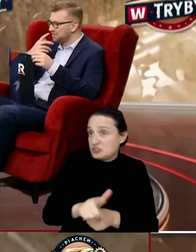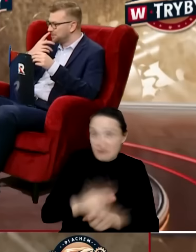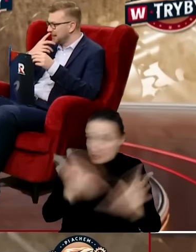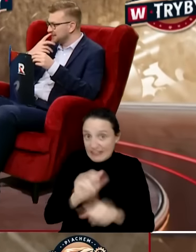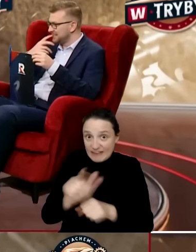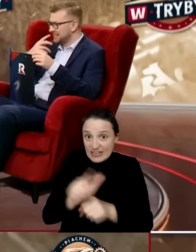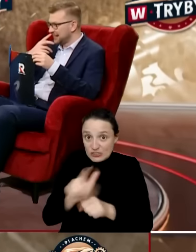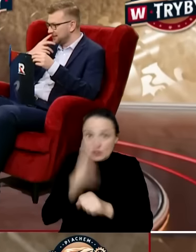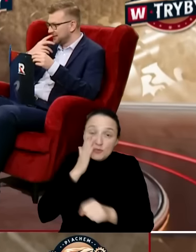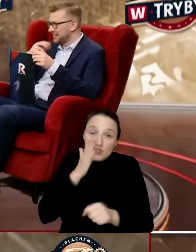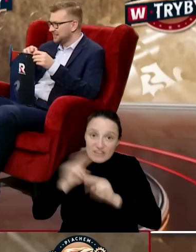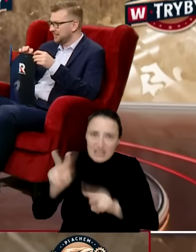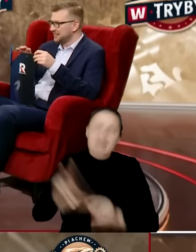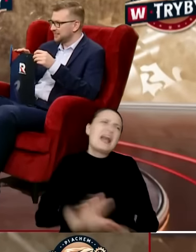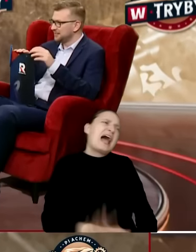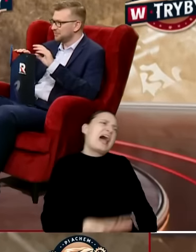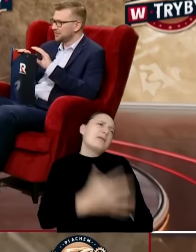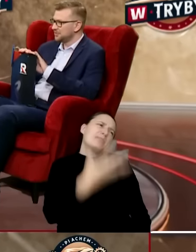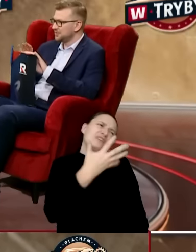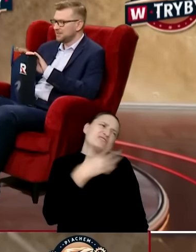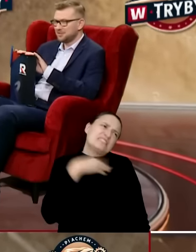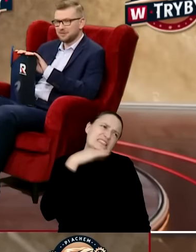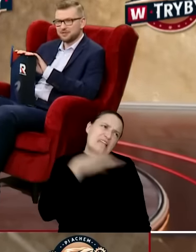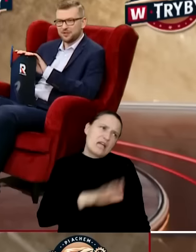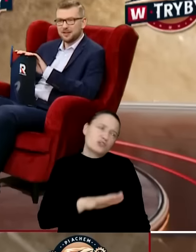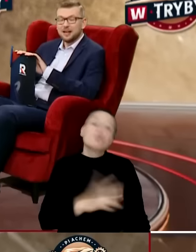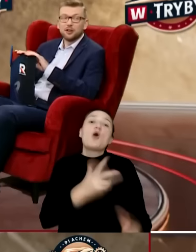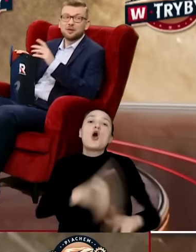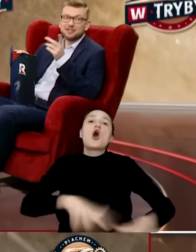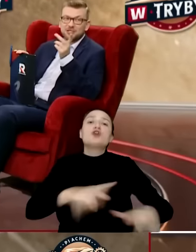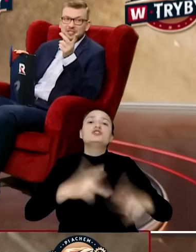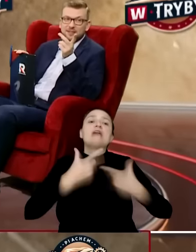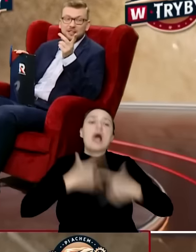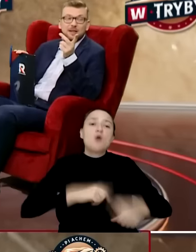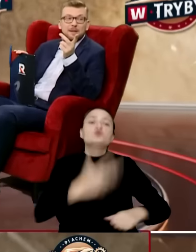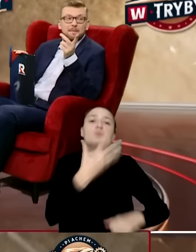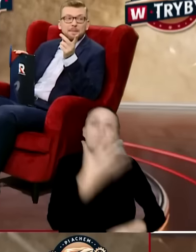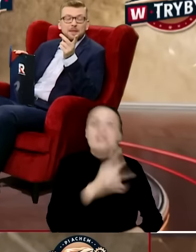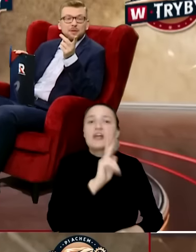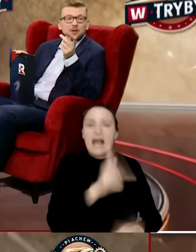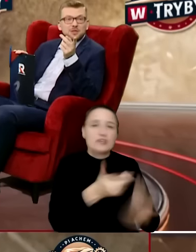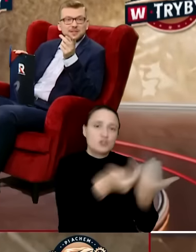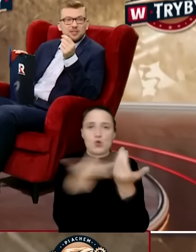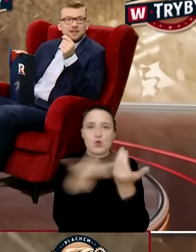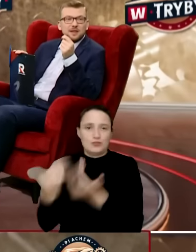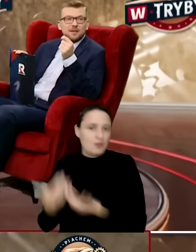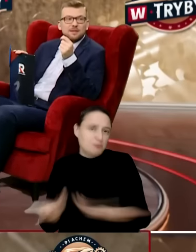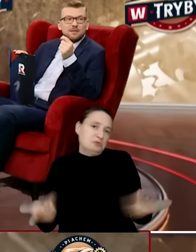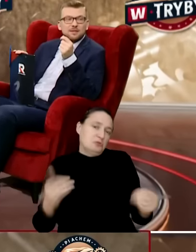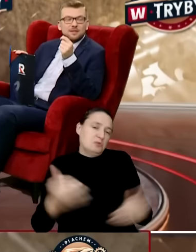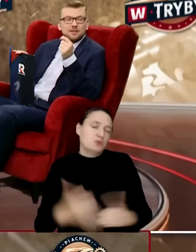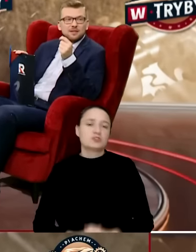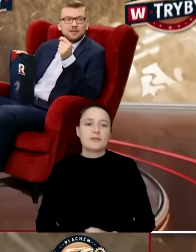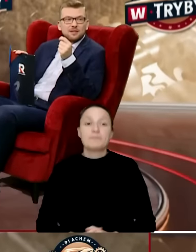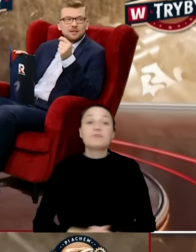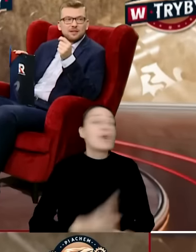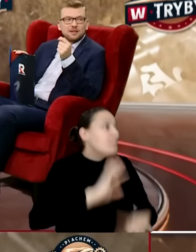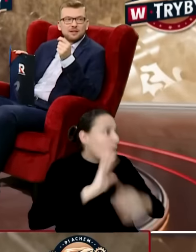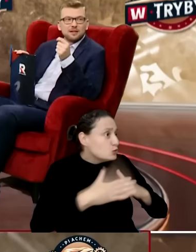by... Nie no, 5 wystarczy, no każdy członek rodziny będzie miał swoje. No chyba, a dlaczego nie bierzecie pod uwagę, że małżeństwo, o którym mówimy,